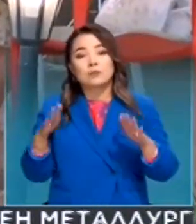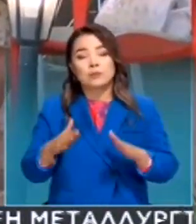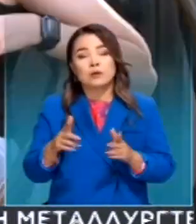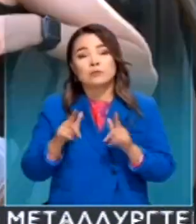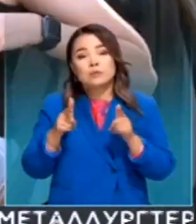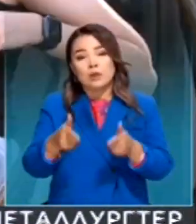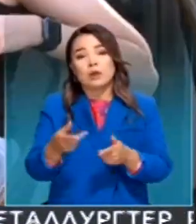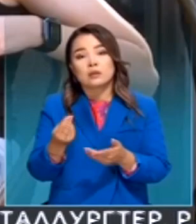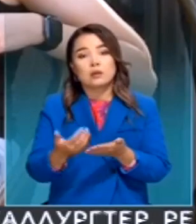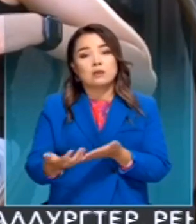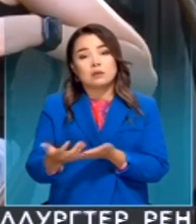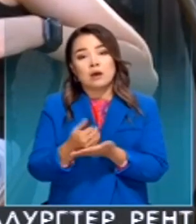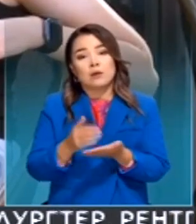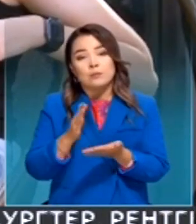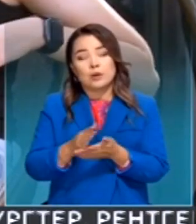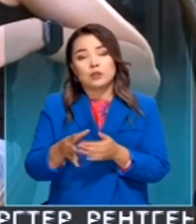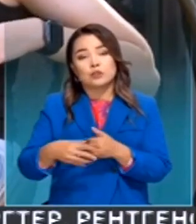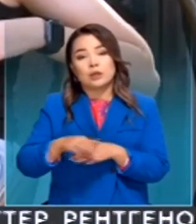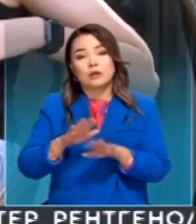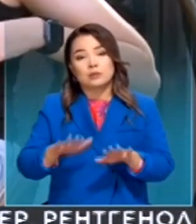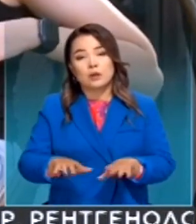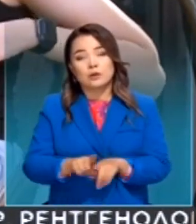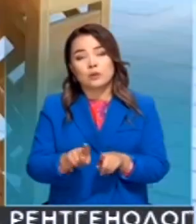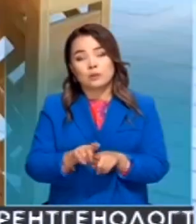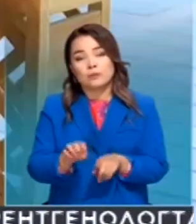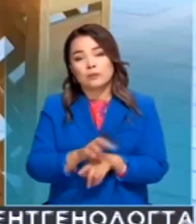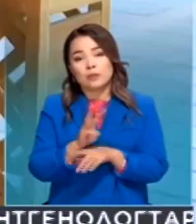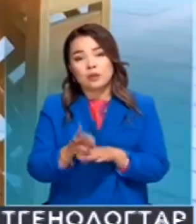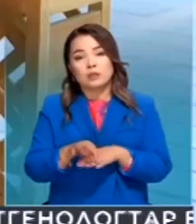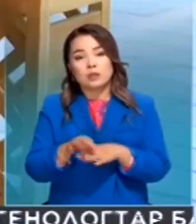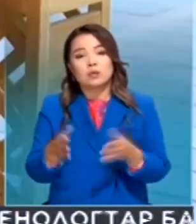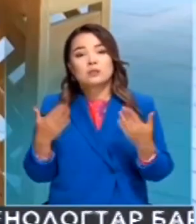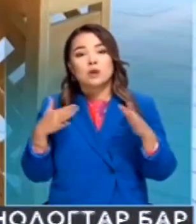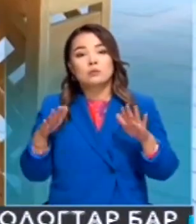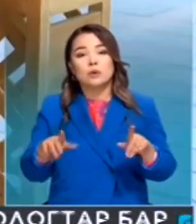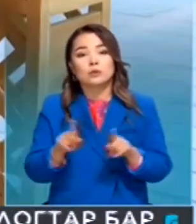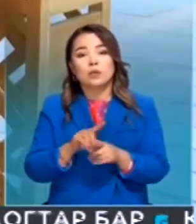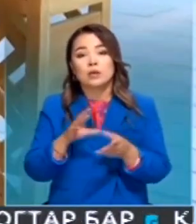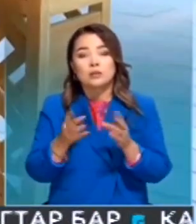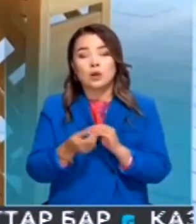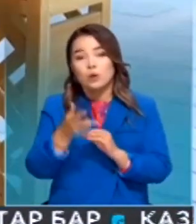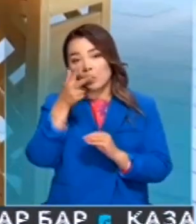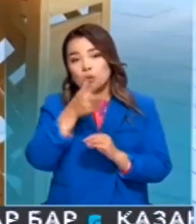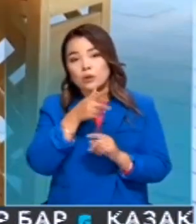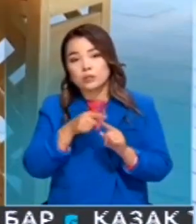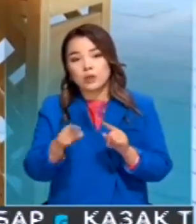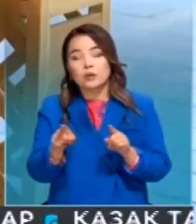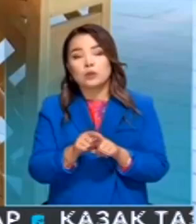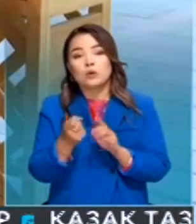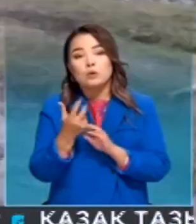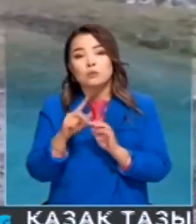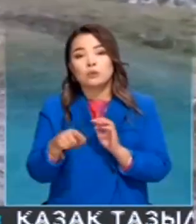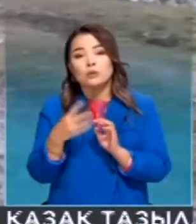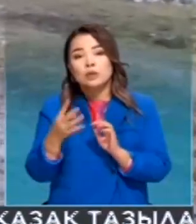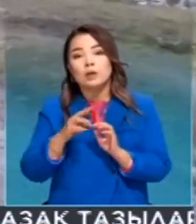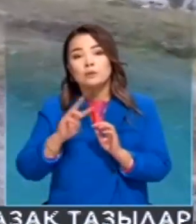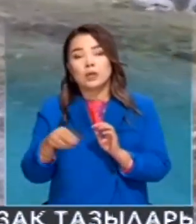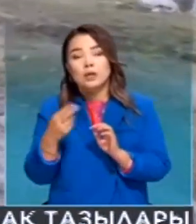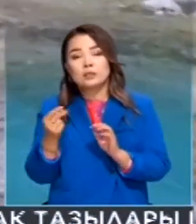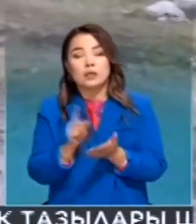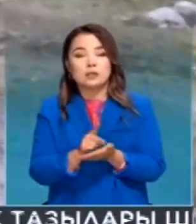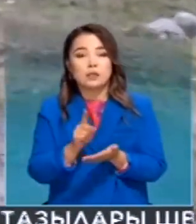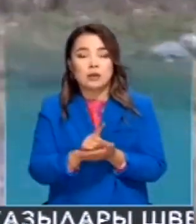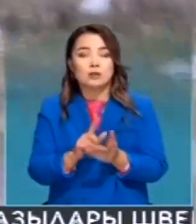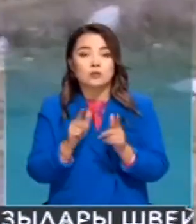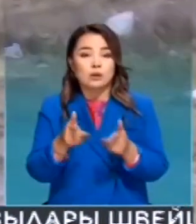түскен қаражат жергілікті қазынанда қампайтып жатыр. Демалыс орындарына небәрі 3 айда 13,4 миллиард теңгеге жоқ салық